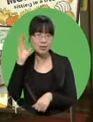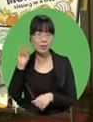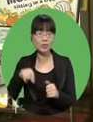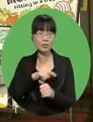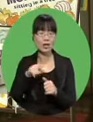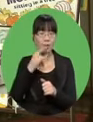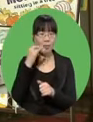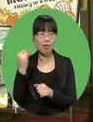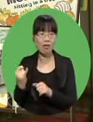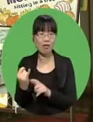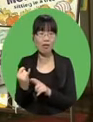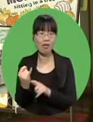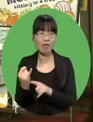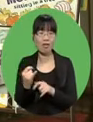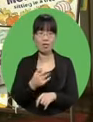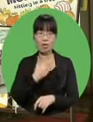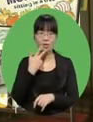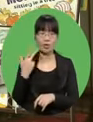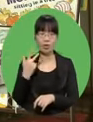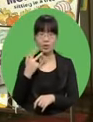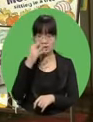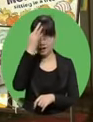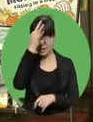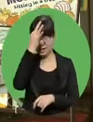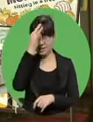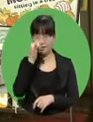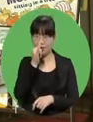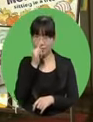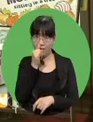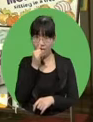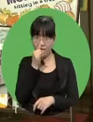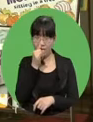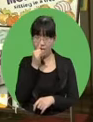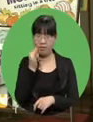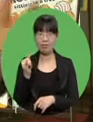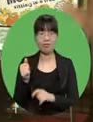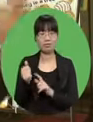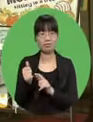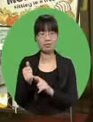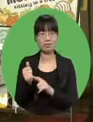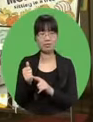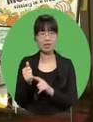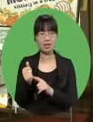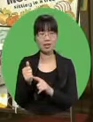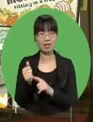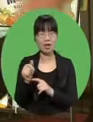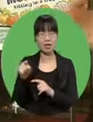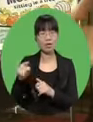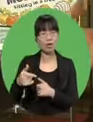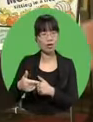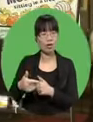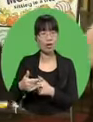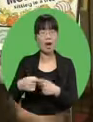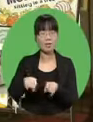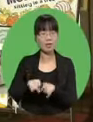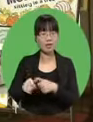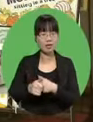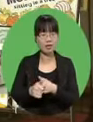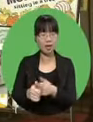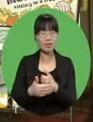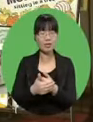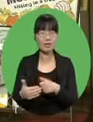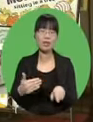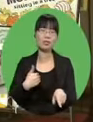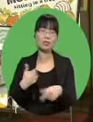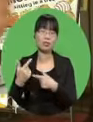엄마들이 근데 영어에 그 영재성이 있는 아이거나 제가 따라줬으니까 그렇지, 나도 애가 저렇게